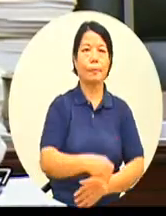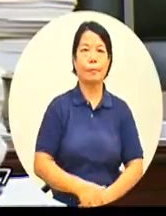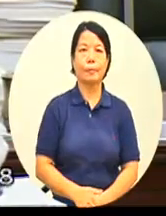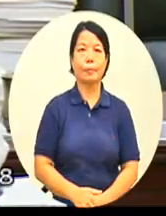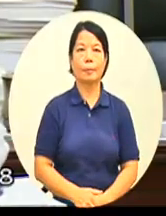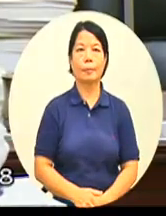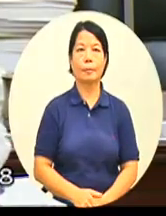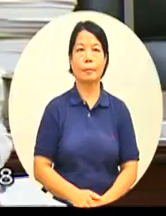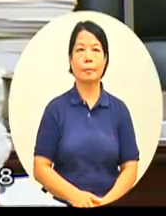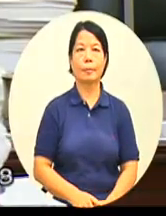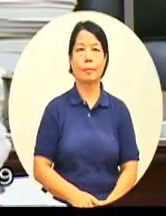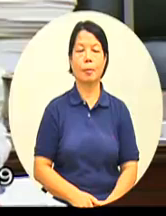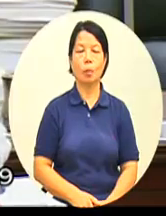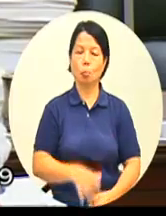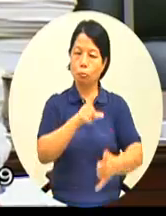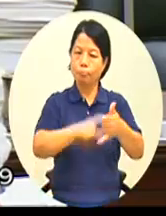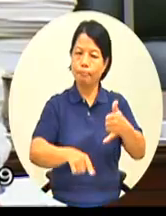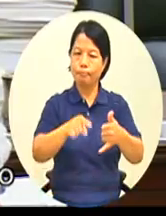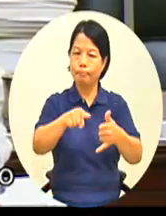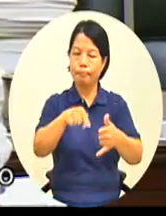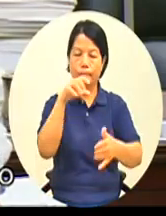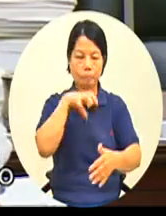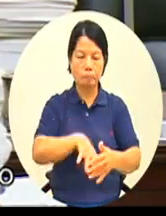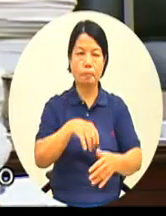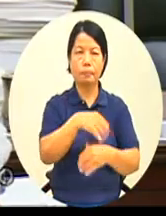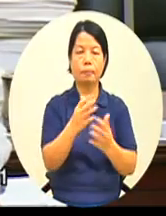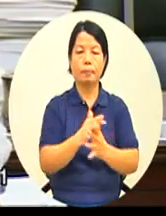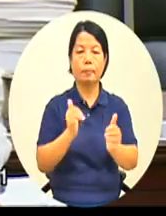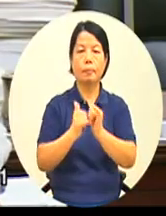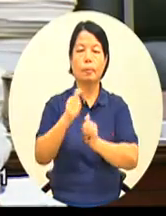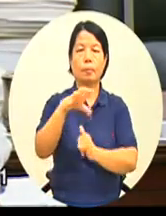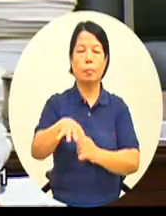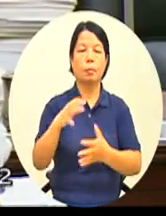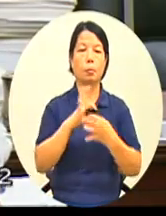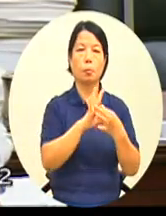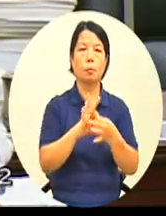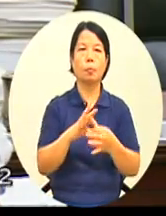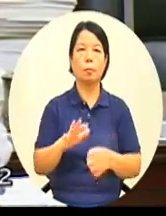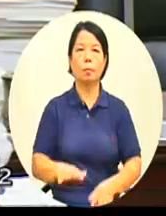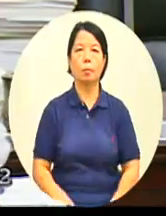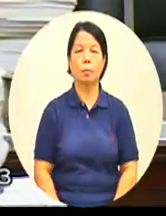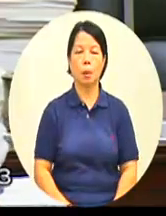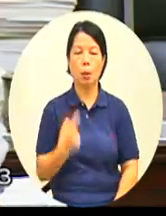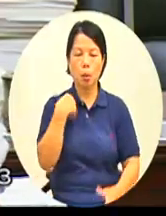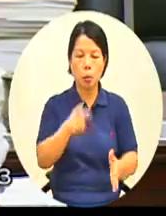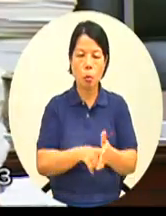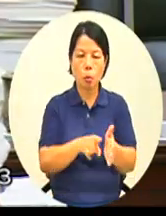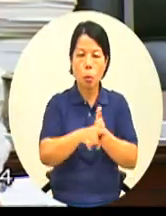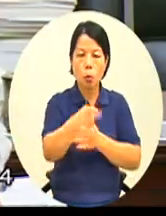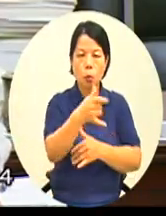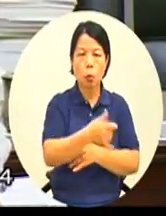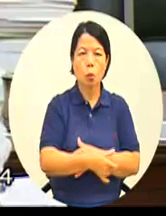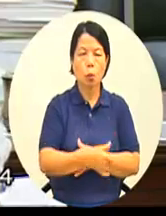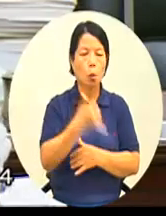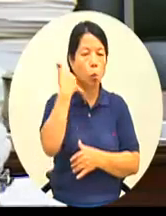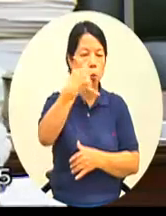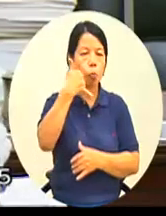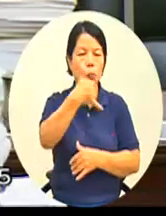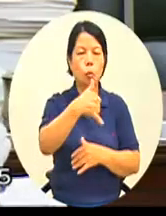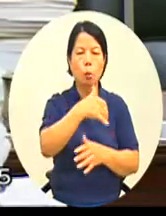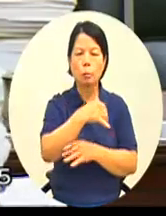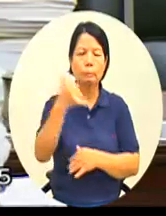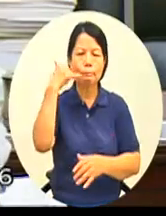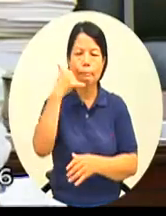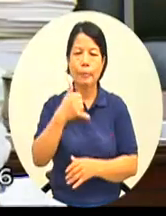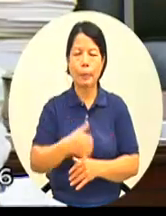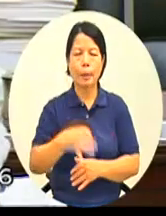以说，从这个案例里面，社会局的有关你刚刚讲的要打很多专线，有时候找不到人，不晓得找谁，